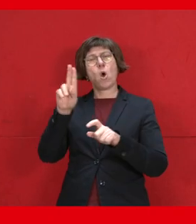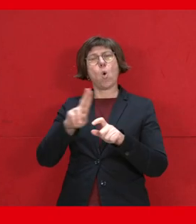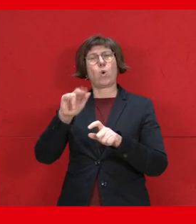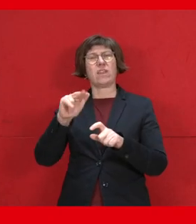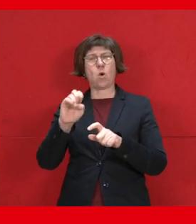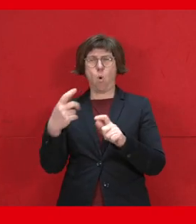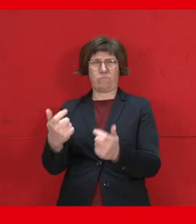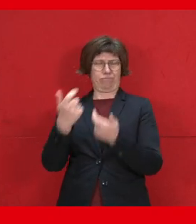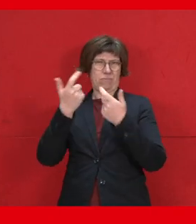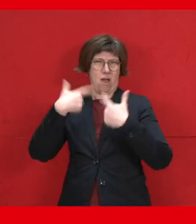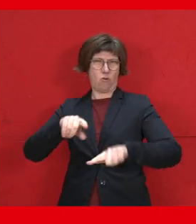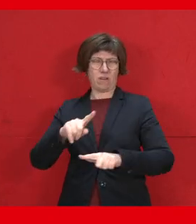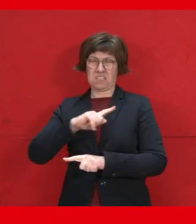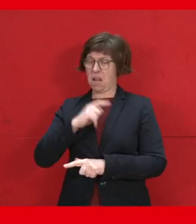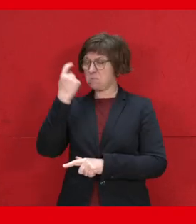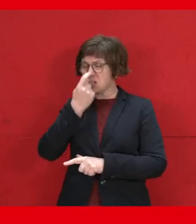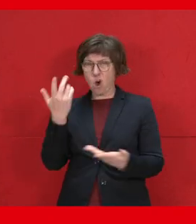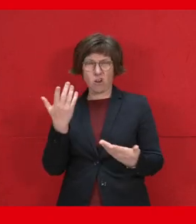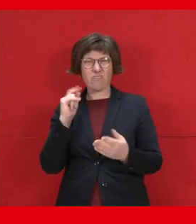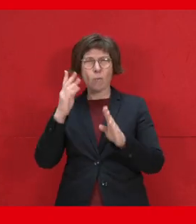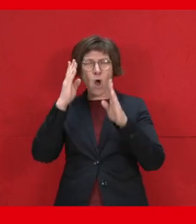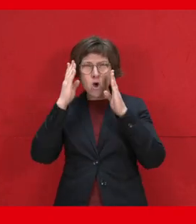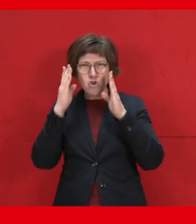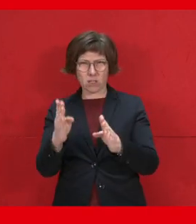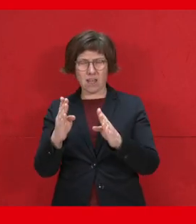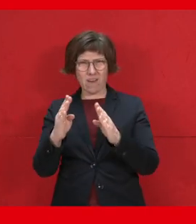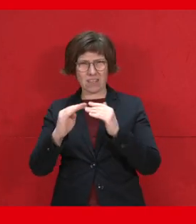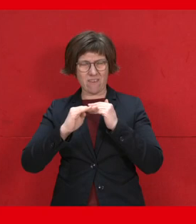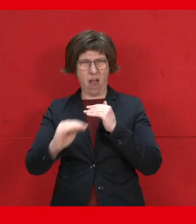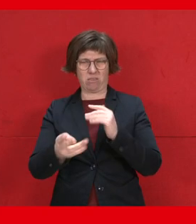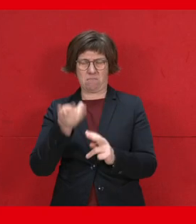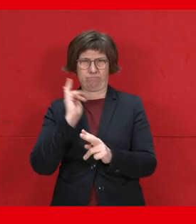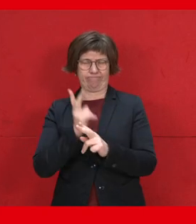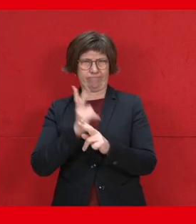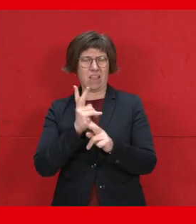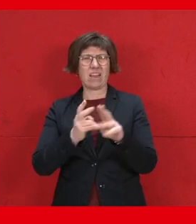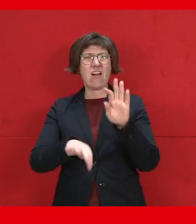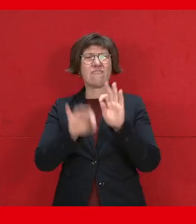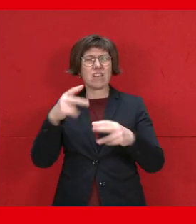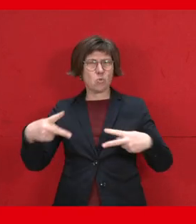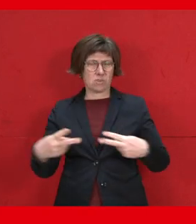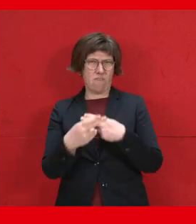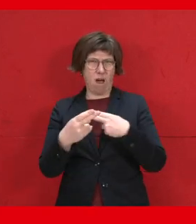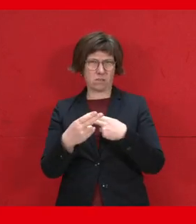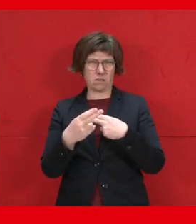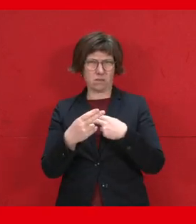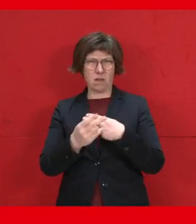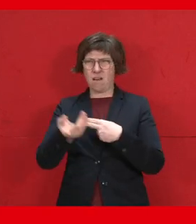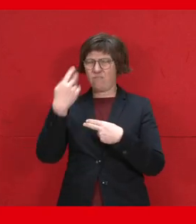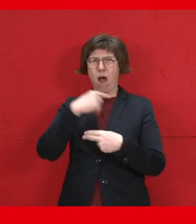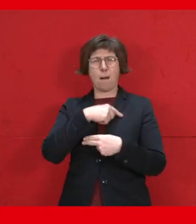blockiert. Und ich mache mir schon Sorgen, weil die Konservativen in diesem Land immer noch in einer Findungsphase sind, nachdem sie